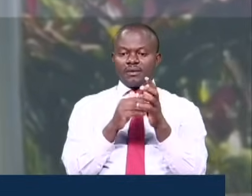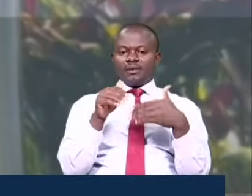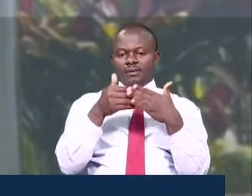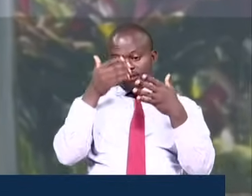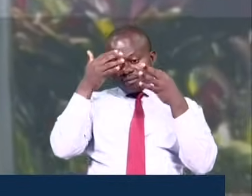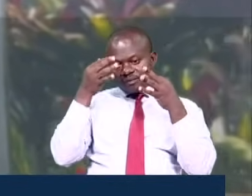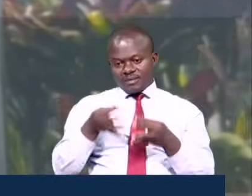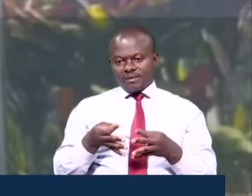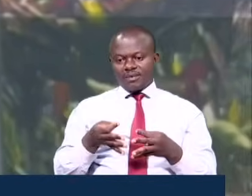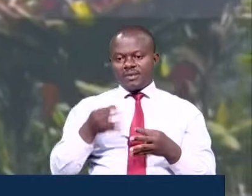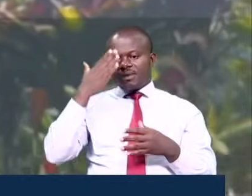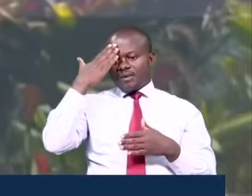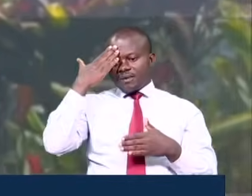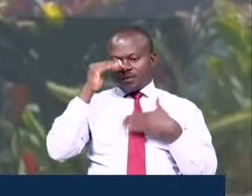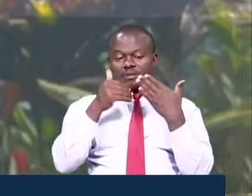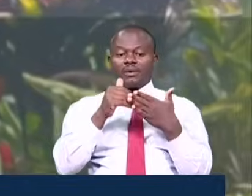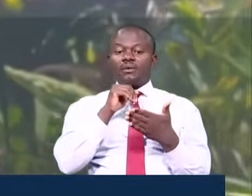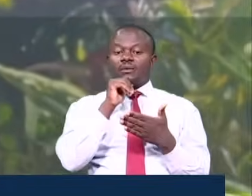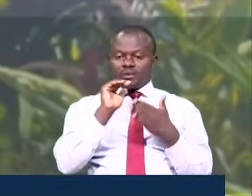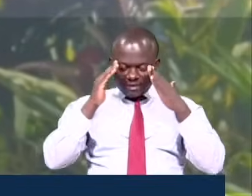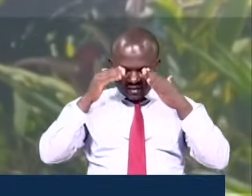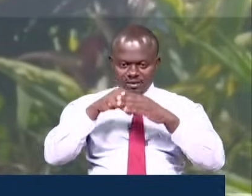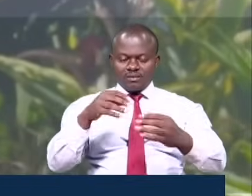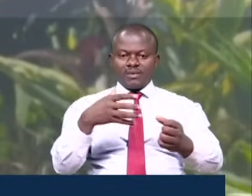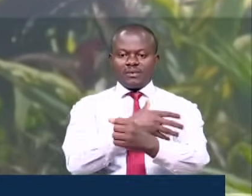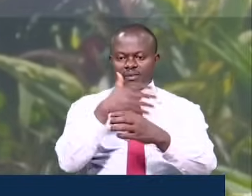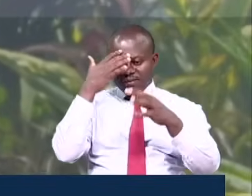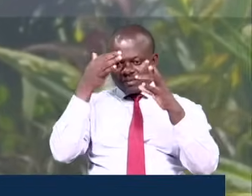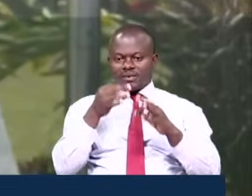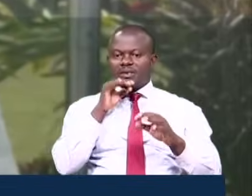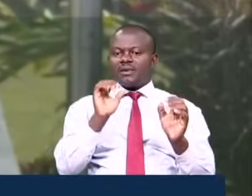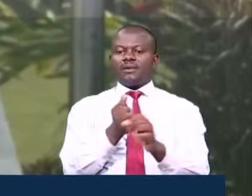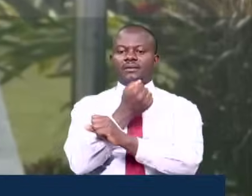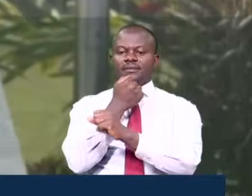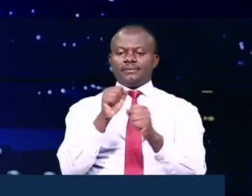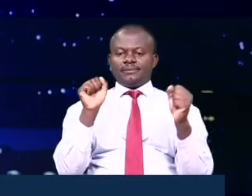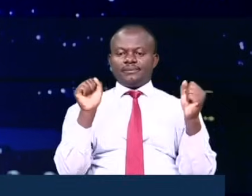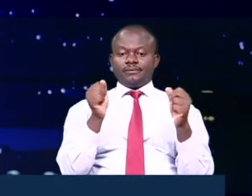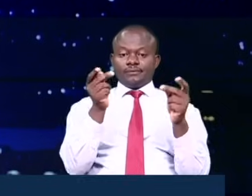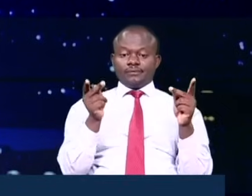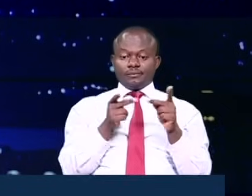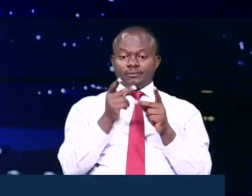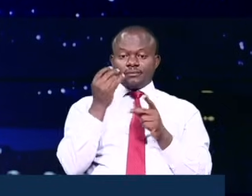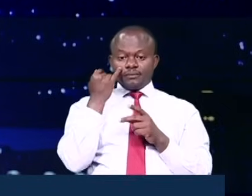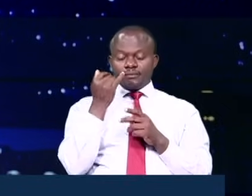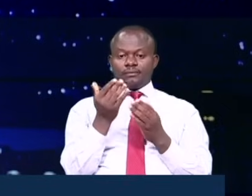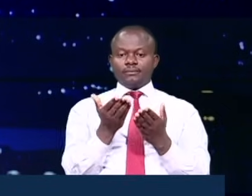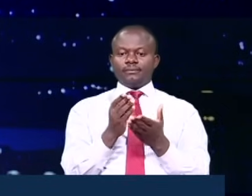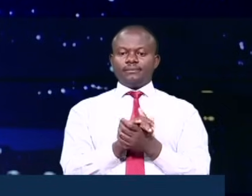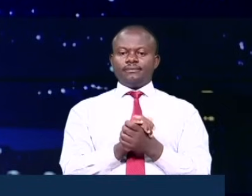kwiyemeza kuko utashyizemo imbaraga ndetse no kwiyemeza ntabwo wayisoza aha hantu rero iyo uhaje uko uhaje ntabwo